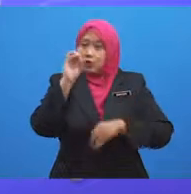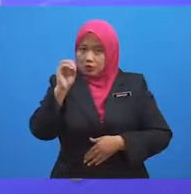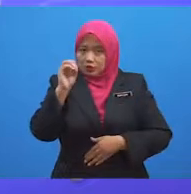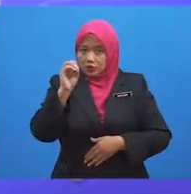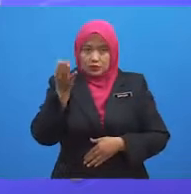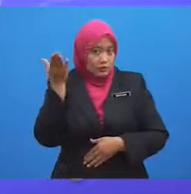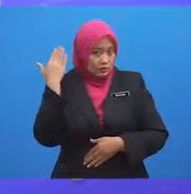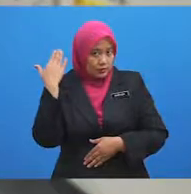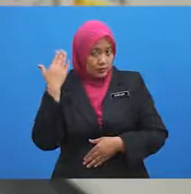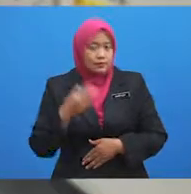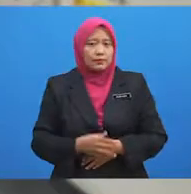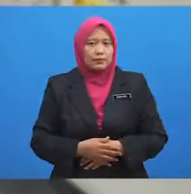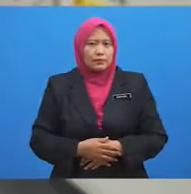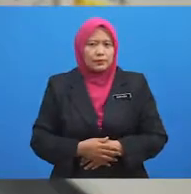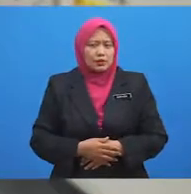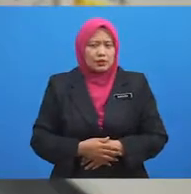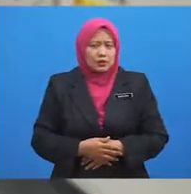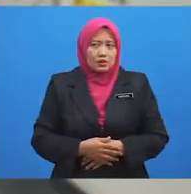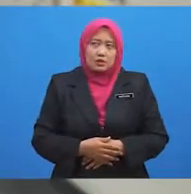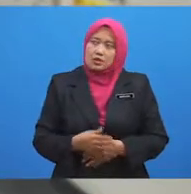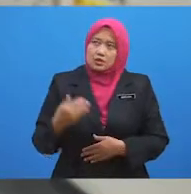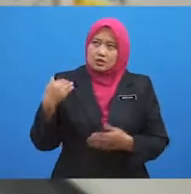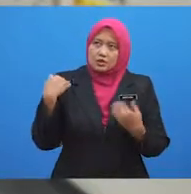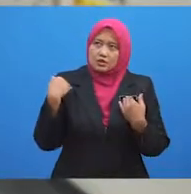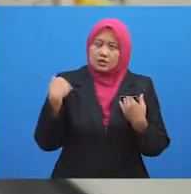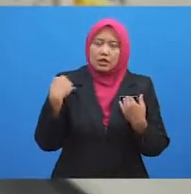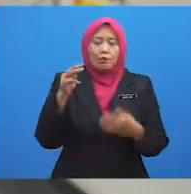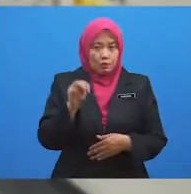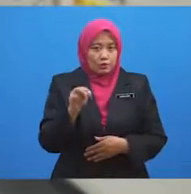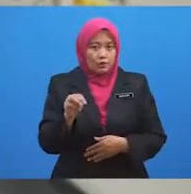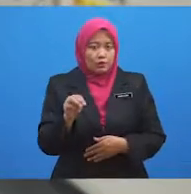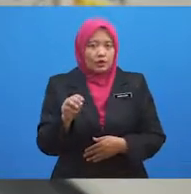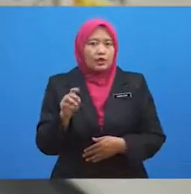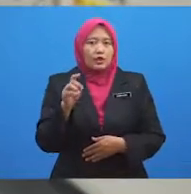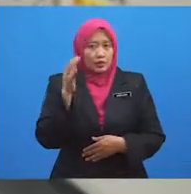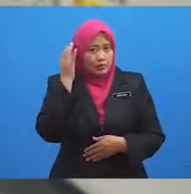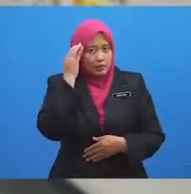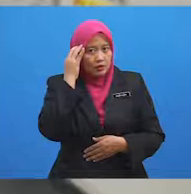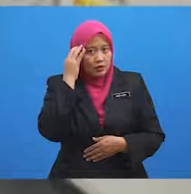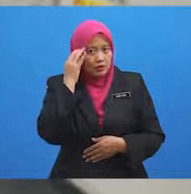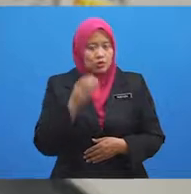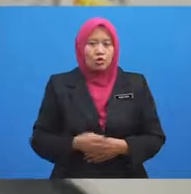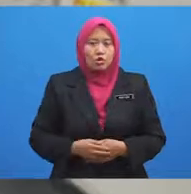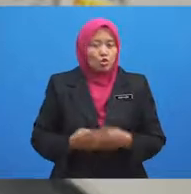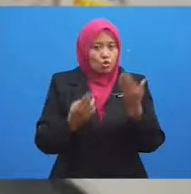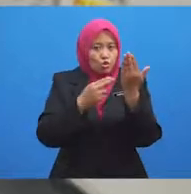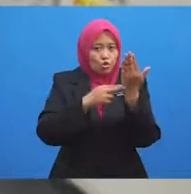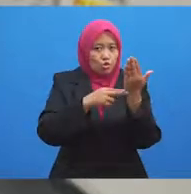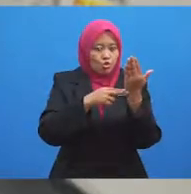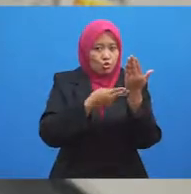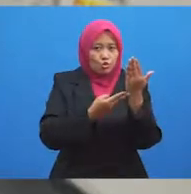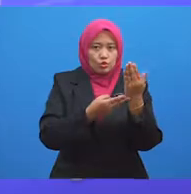sebelum ini. Adakah murid-murid tahu bahawa unsur oksigen mempunyai